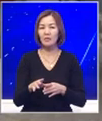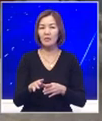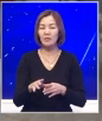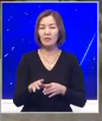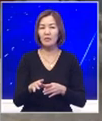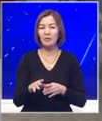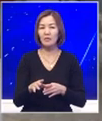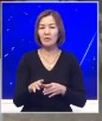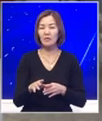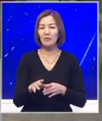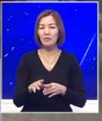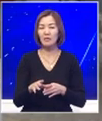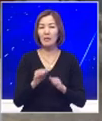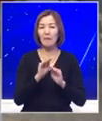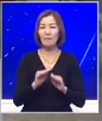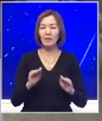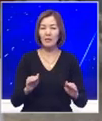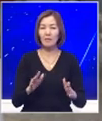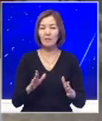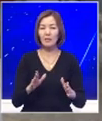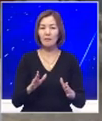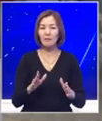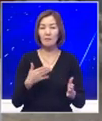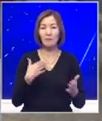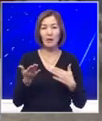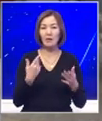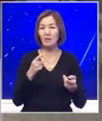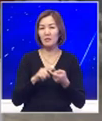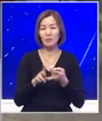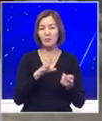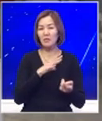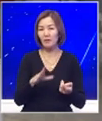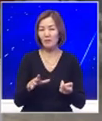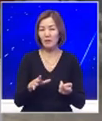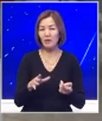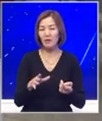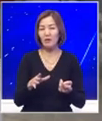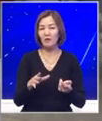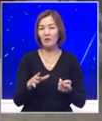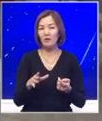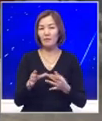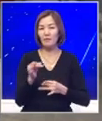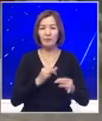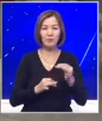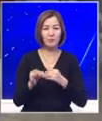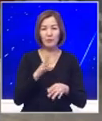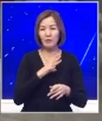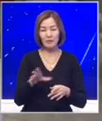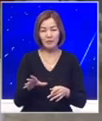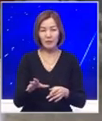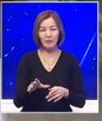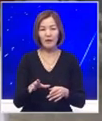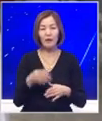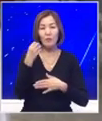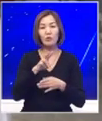қатарлас балалармен ешқандай ара қатынасқа түсіп болмаған балалар. Осы орайға, осы жерге